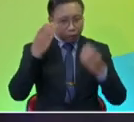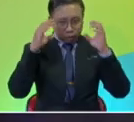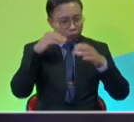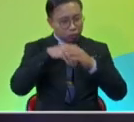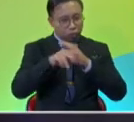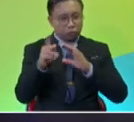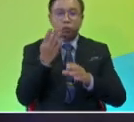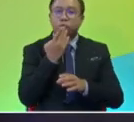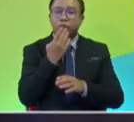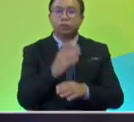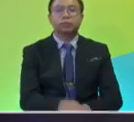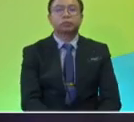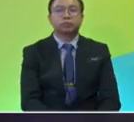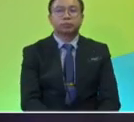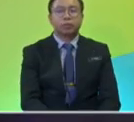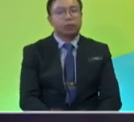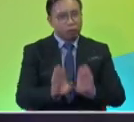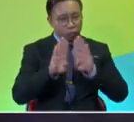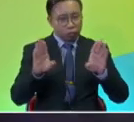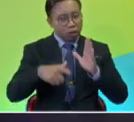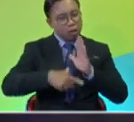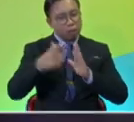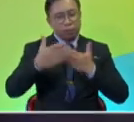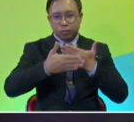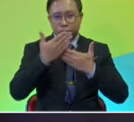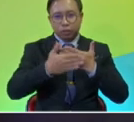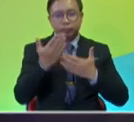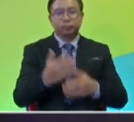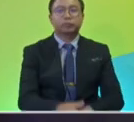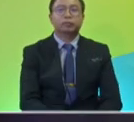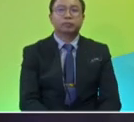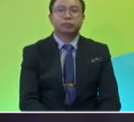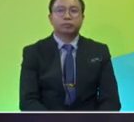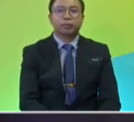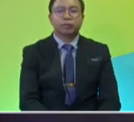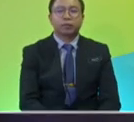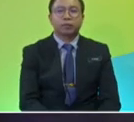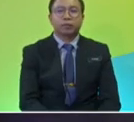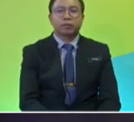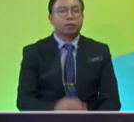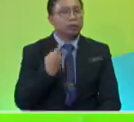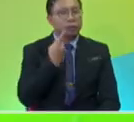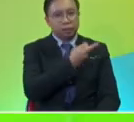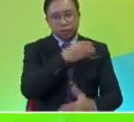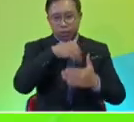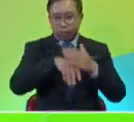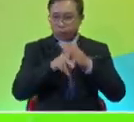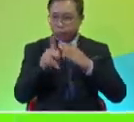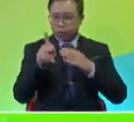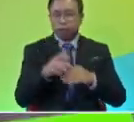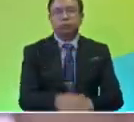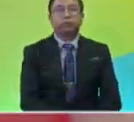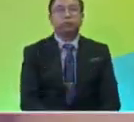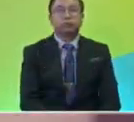biru macam ni kita buka macam ni lebih mudah Oke Mac kemudian kita masukkan dia a